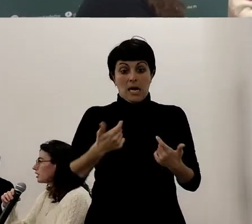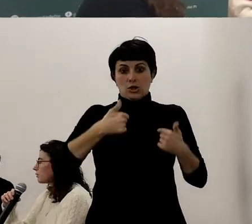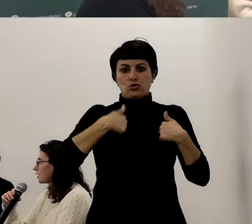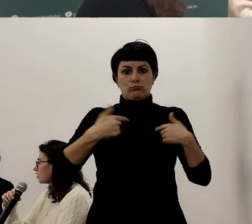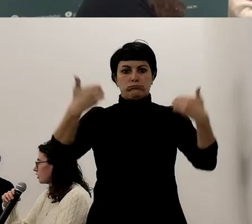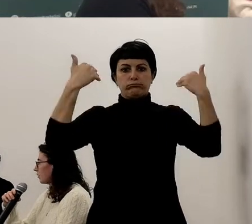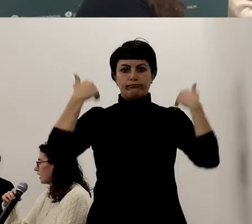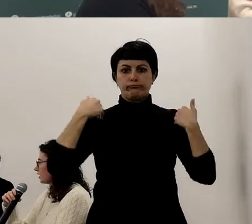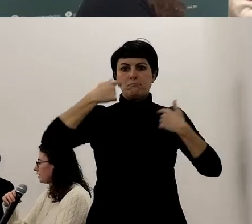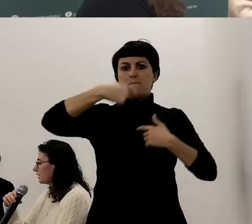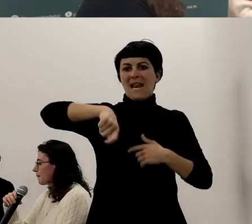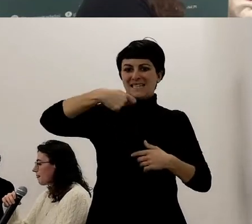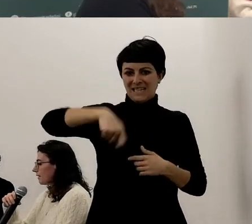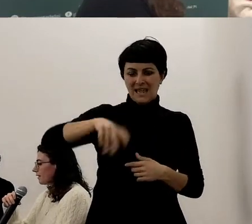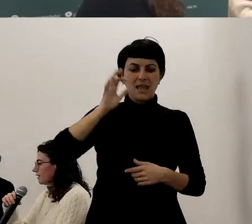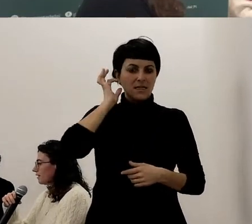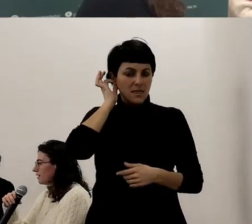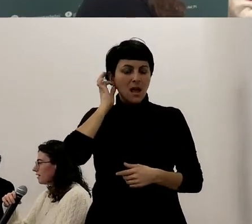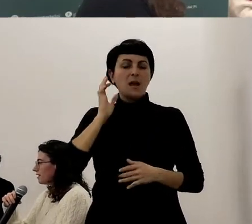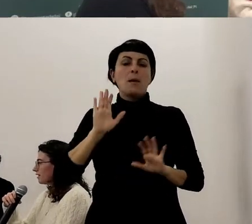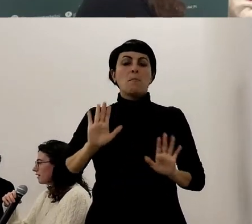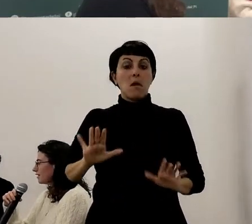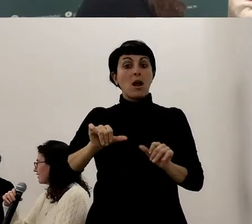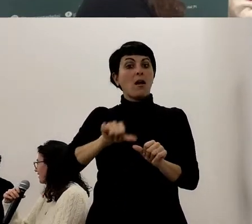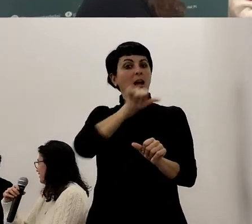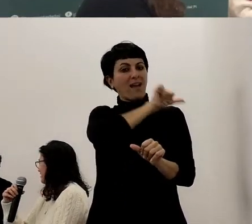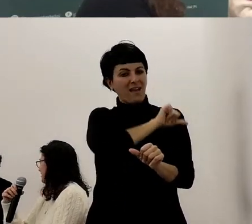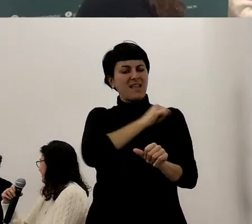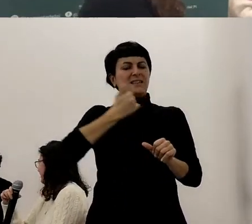més importants per dir-ho d'una manera.